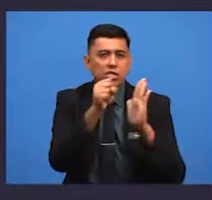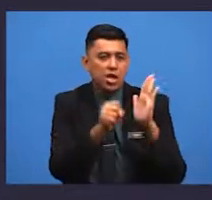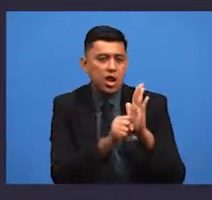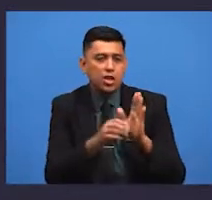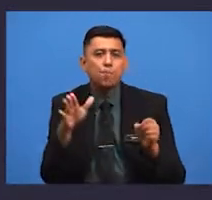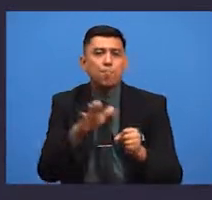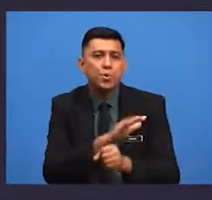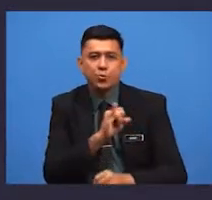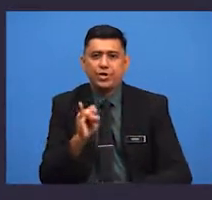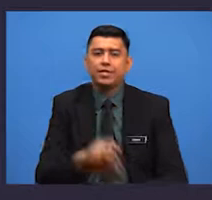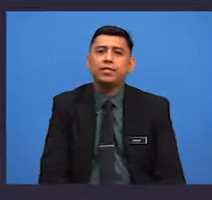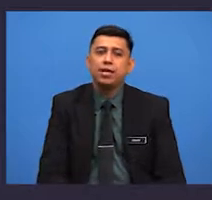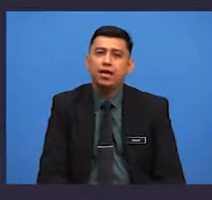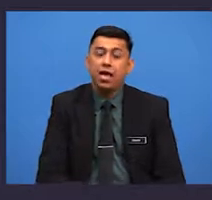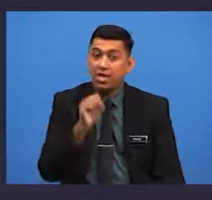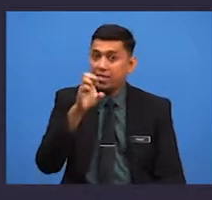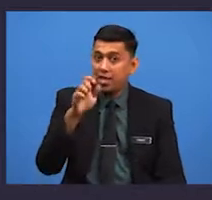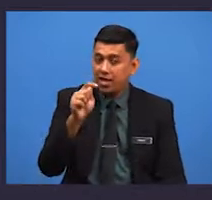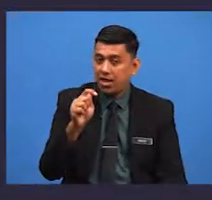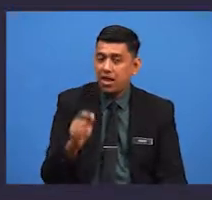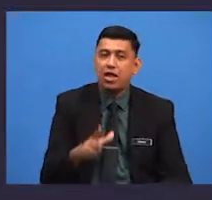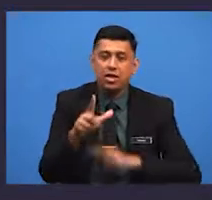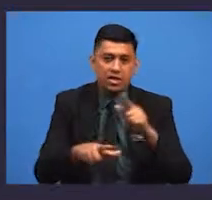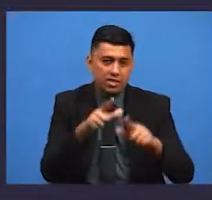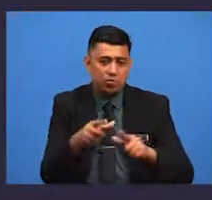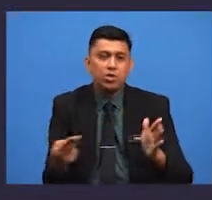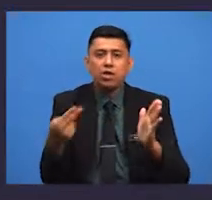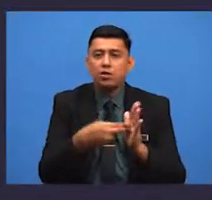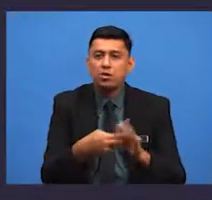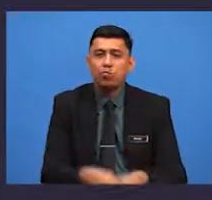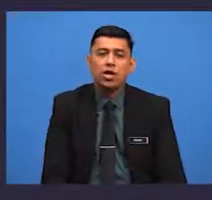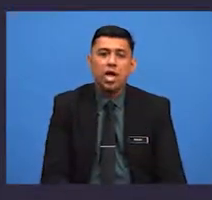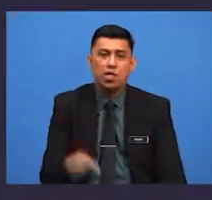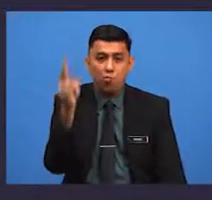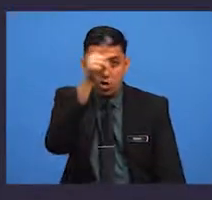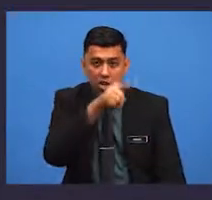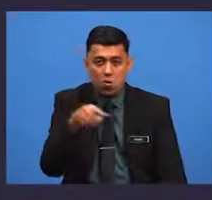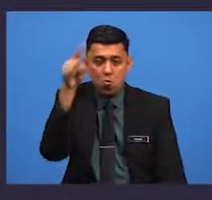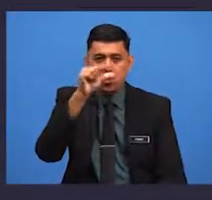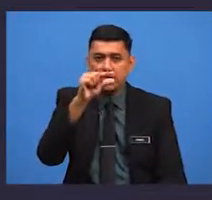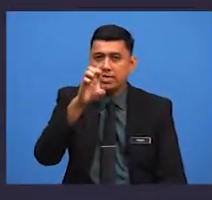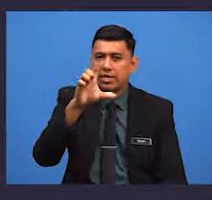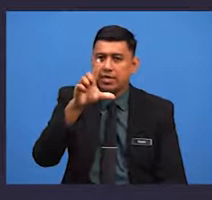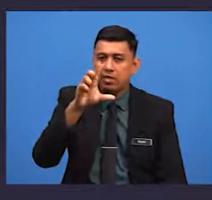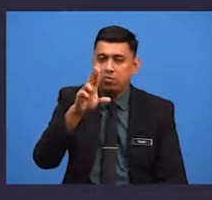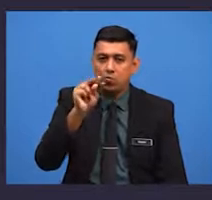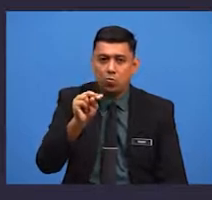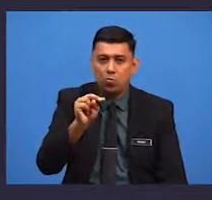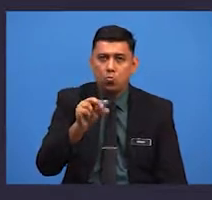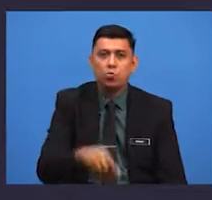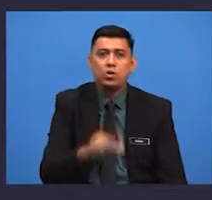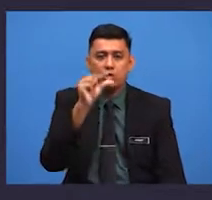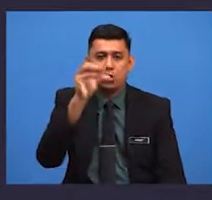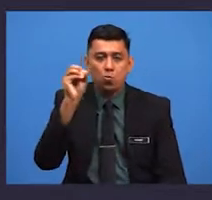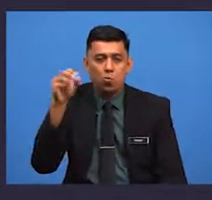dipenuhi. Set langkah yang berulang disebut gelung atau loop. Setiap